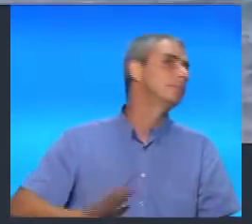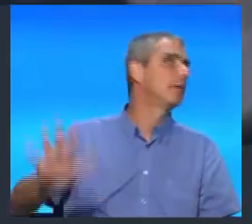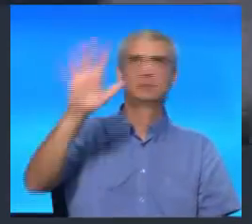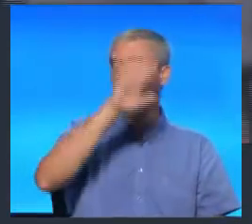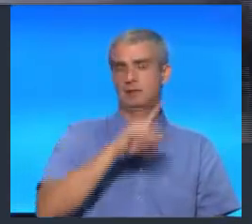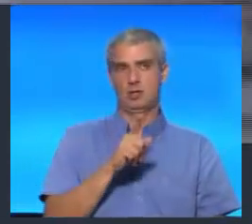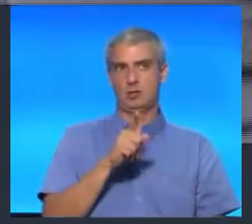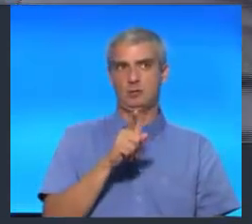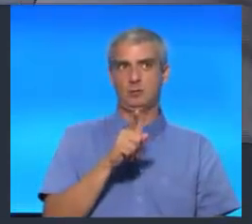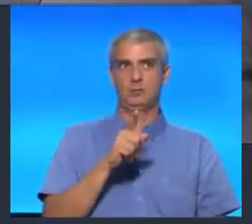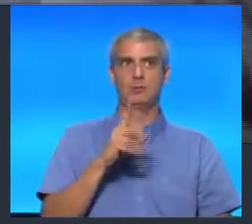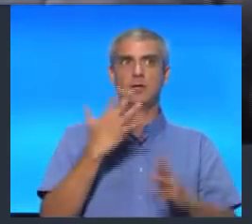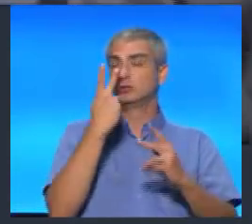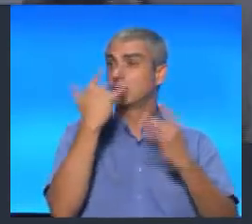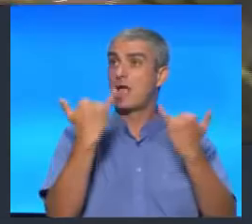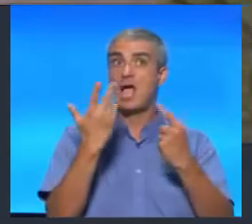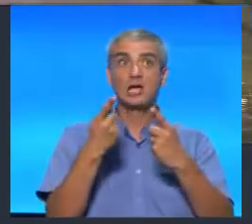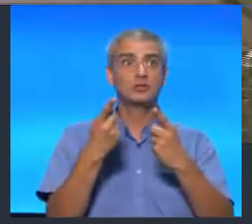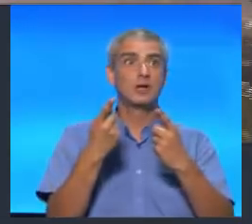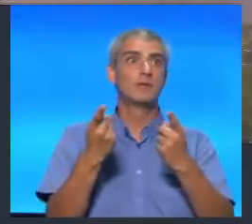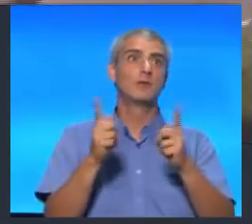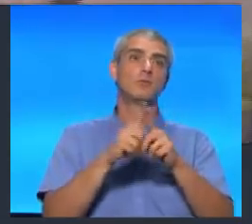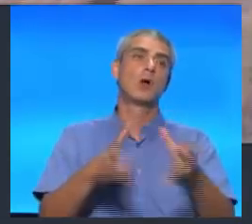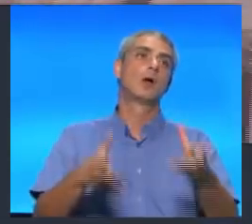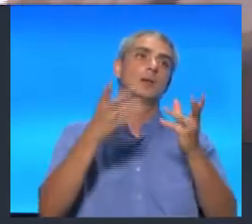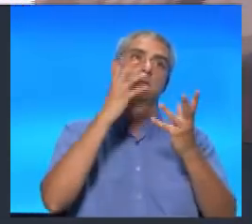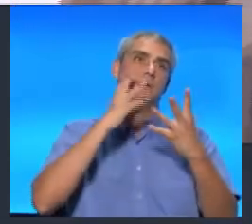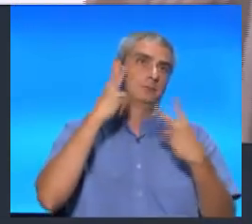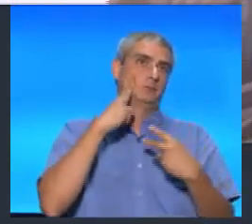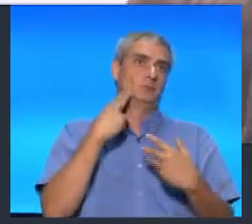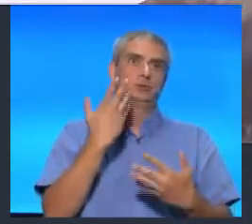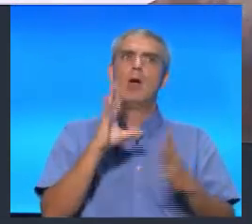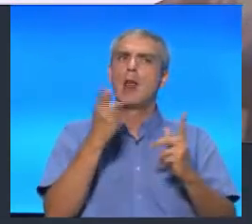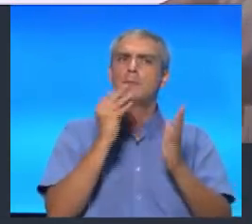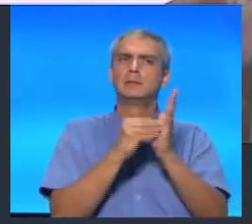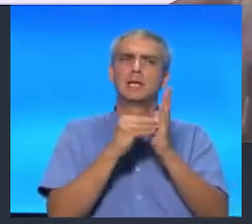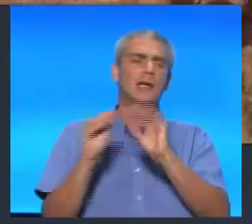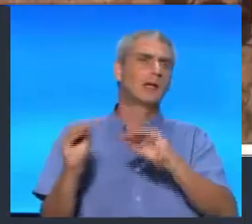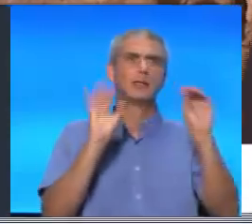התיכון. ואיך שזה נראה עכשיו, אז הוא אנדרטה בזויה. למה צריך שזה יעבור